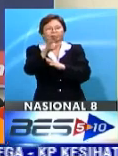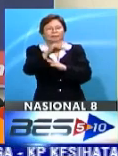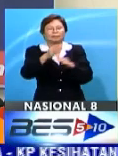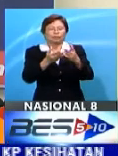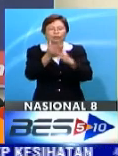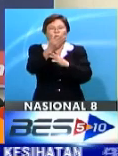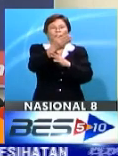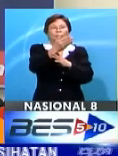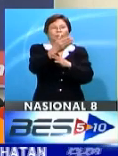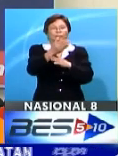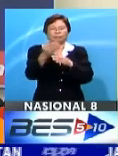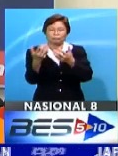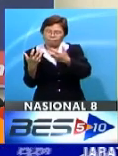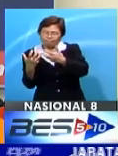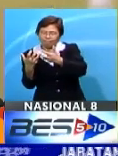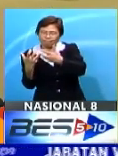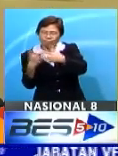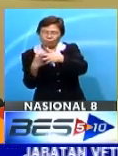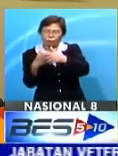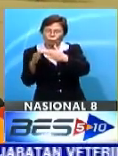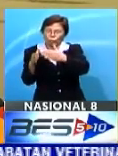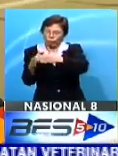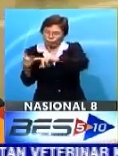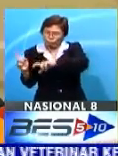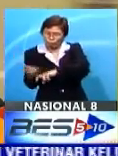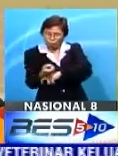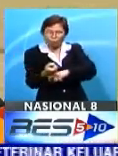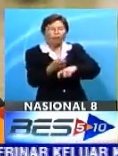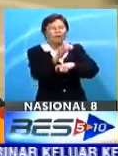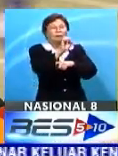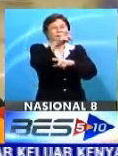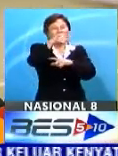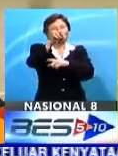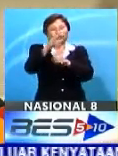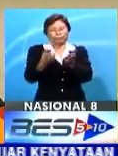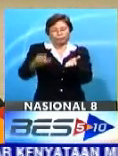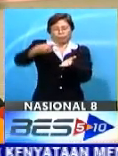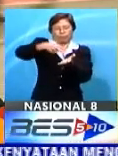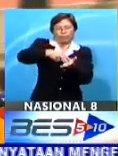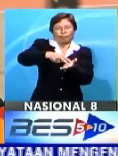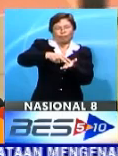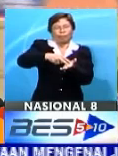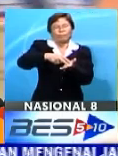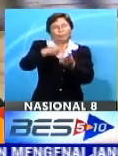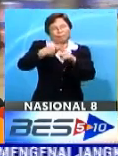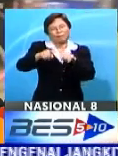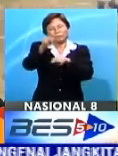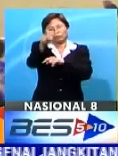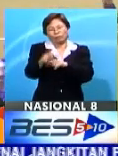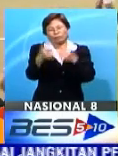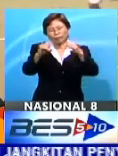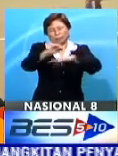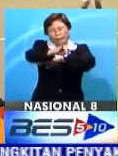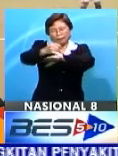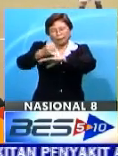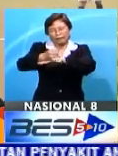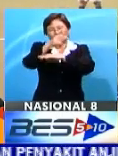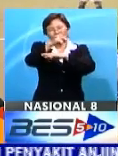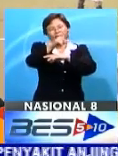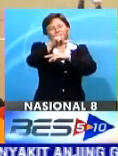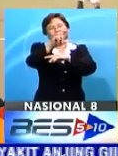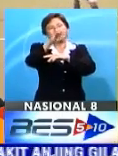menerusi hasil percaturan pukulan sudut penalti. Sapura cuba bangkit untuk memberi tentangan, namun seorang lagi pemain import